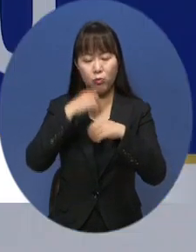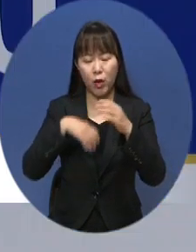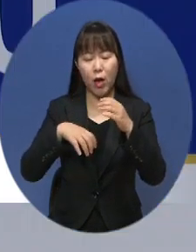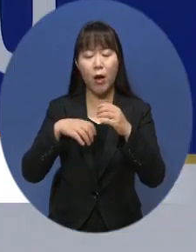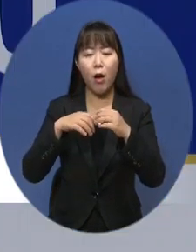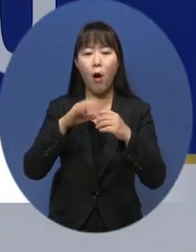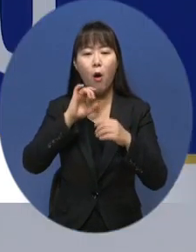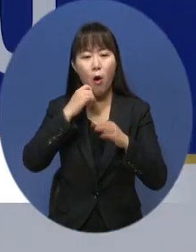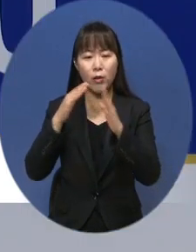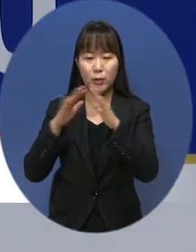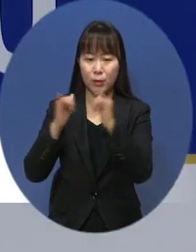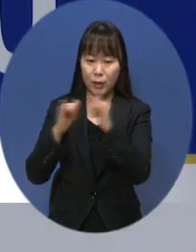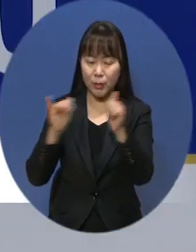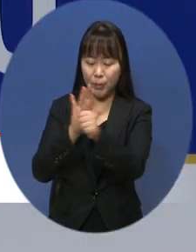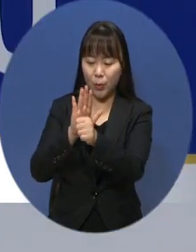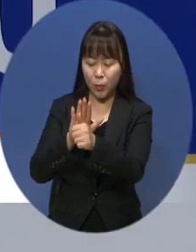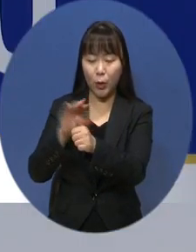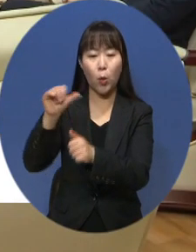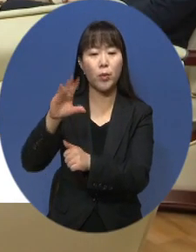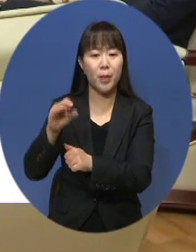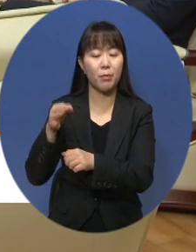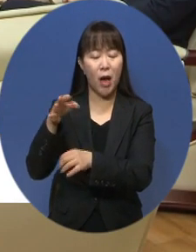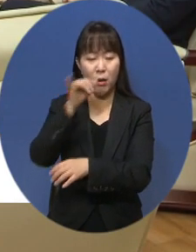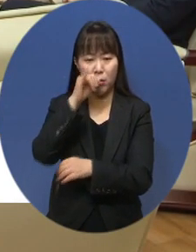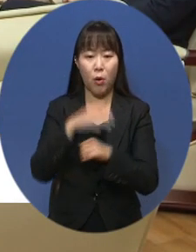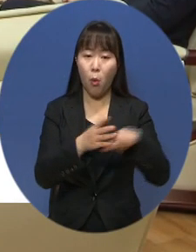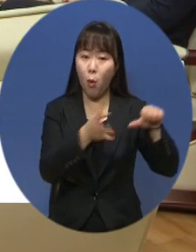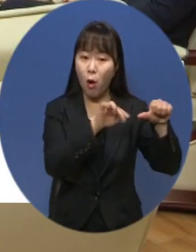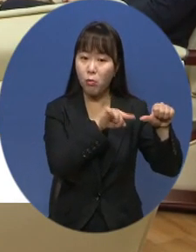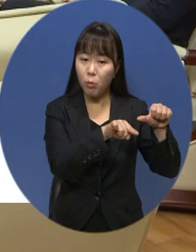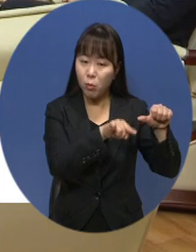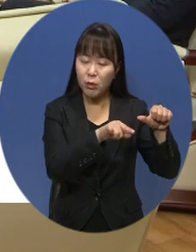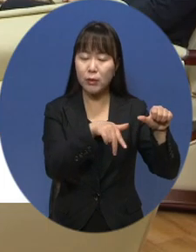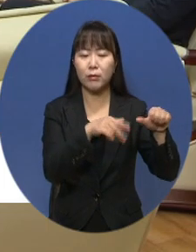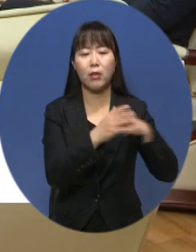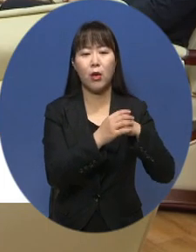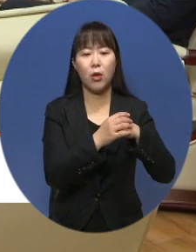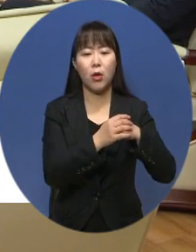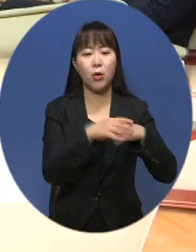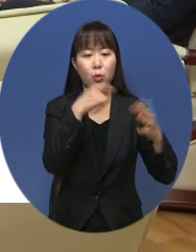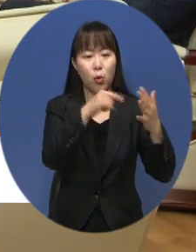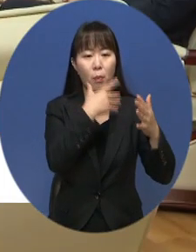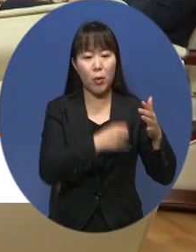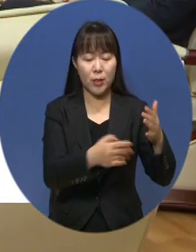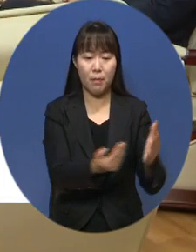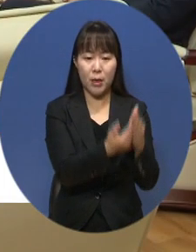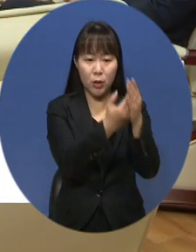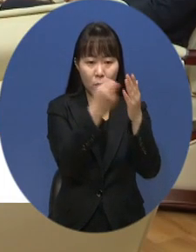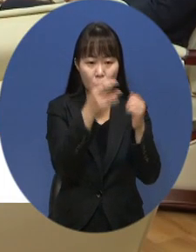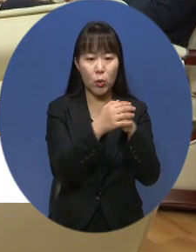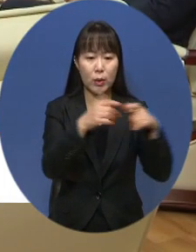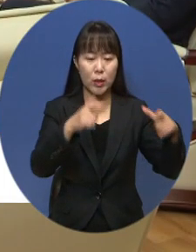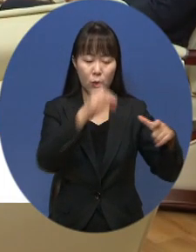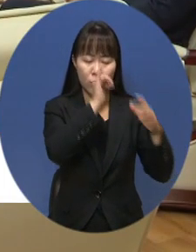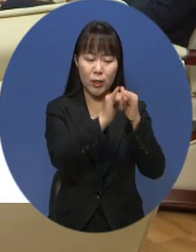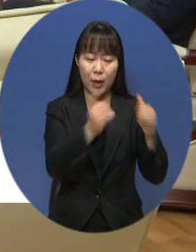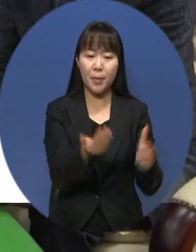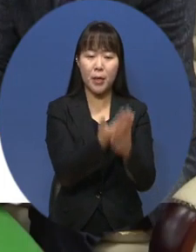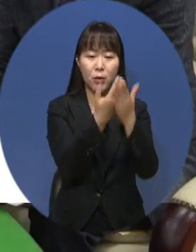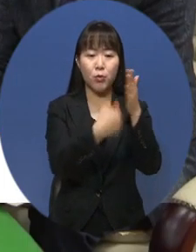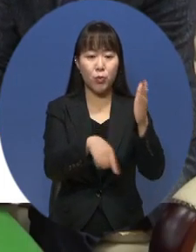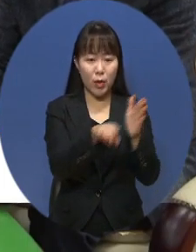성금 5천만 원을 전달했습니다. 5억 원의 장학금은 여수시 교육복지 향상과 지역 인재 육성을